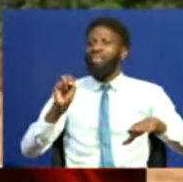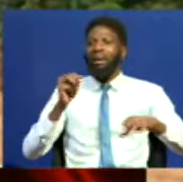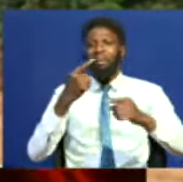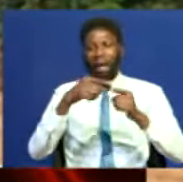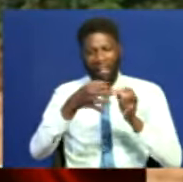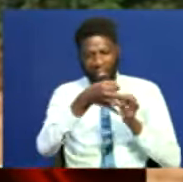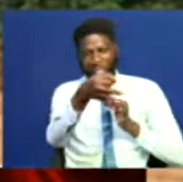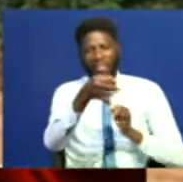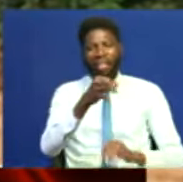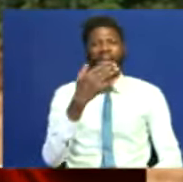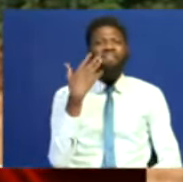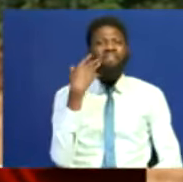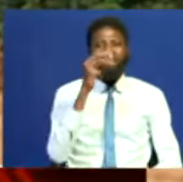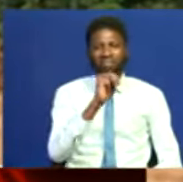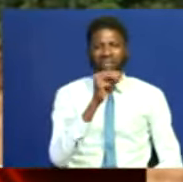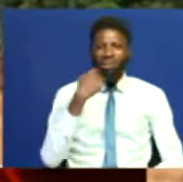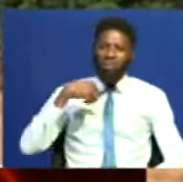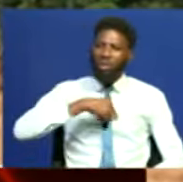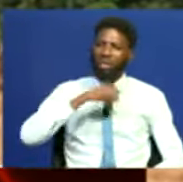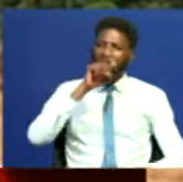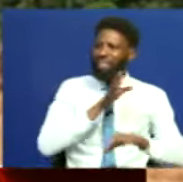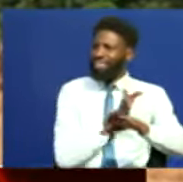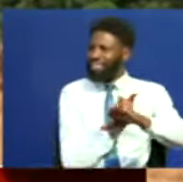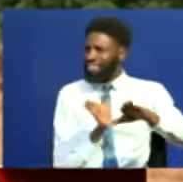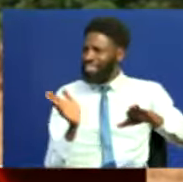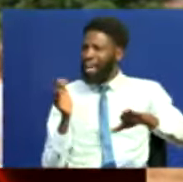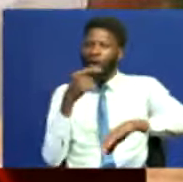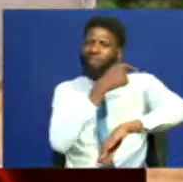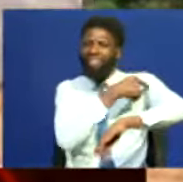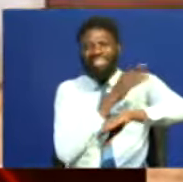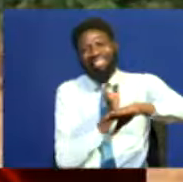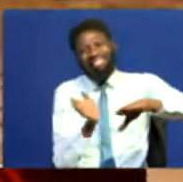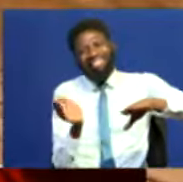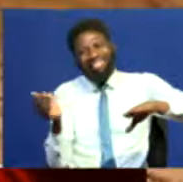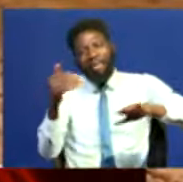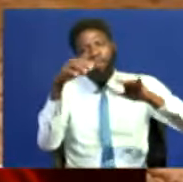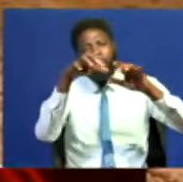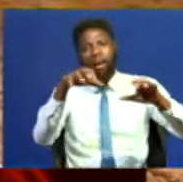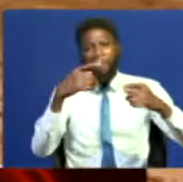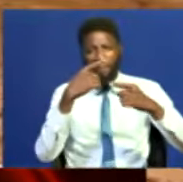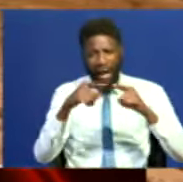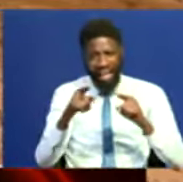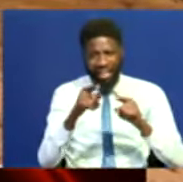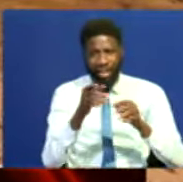hospitali, kuzunguka mpaka kule kwingine ili tufike sokoni, lakini hapa ni karibu.